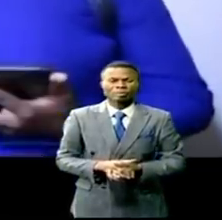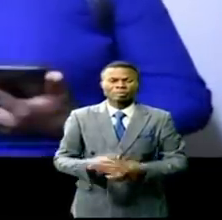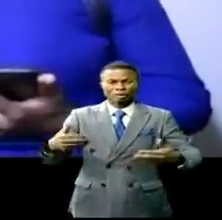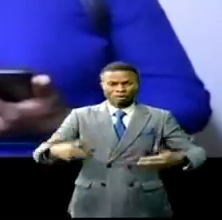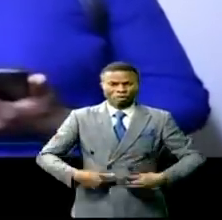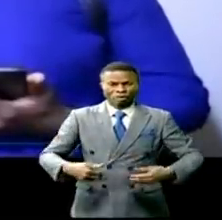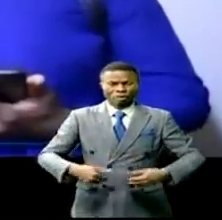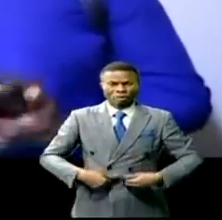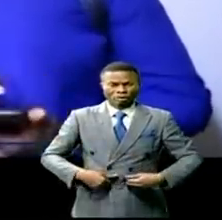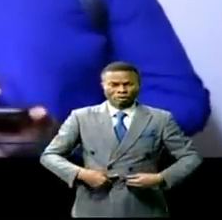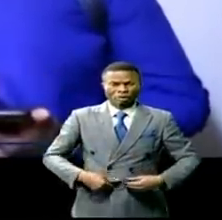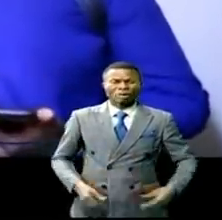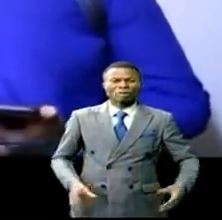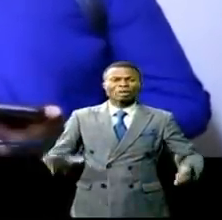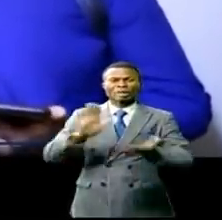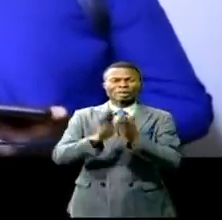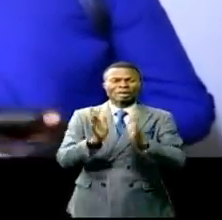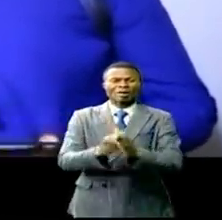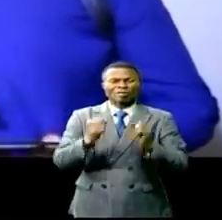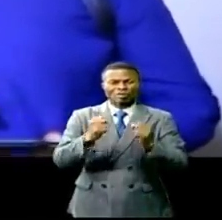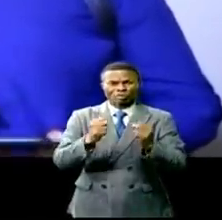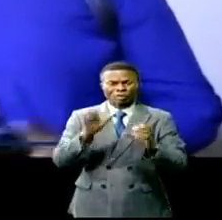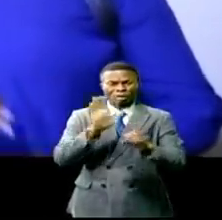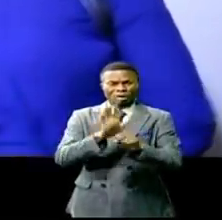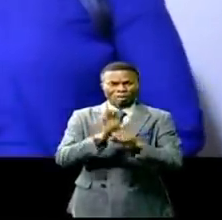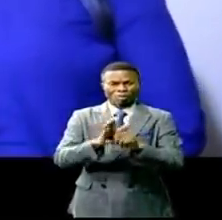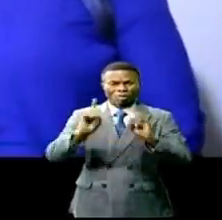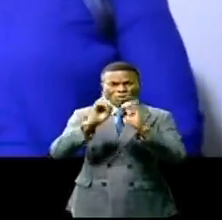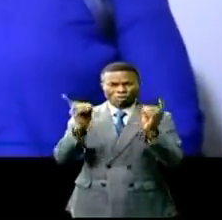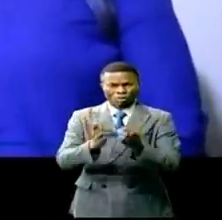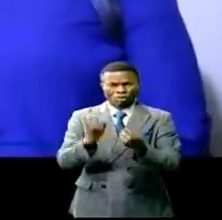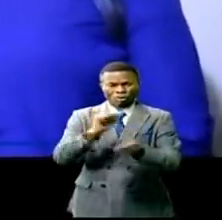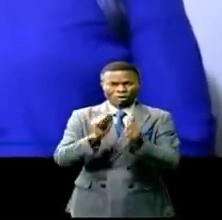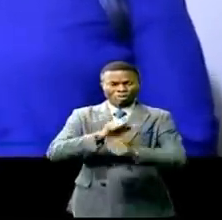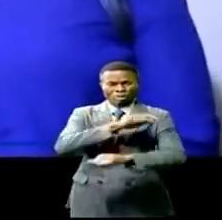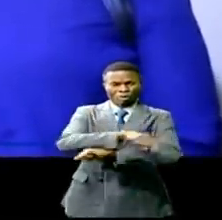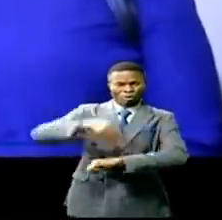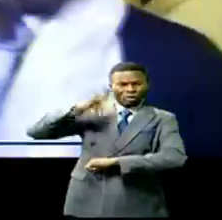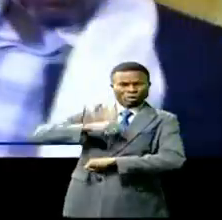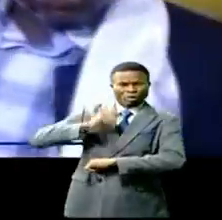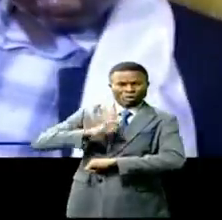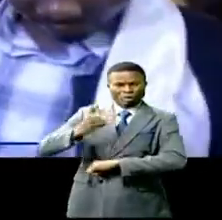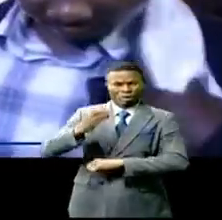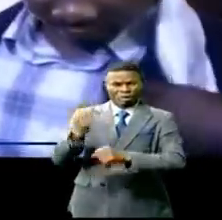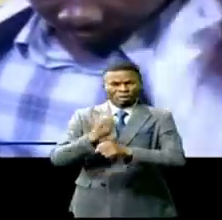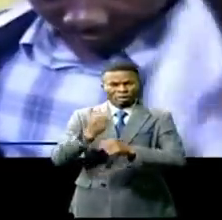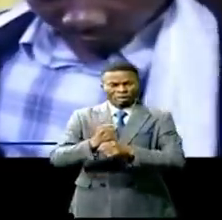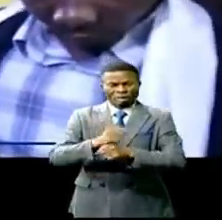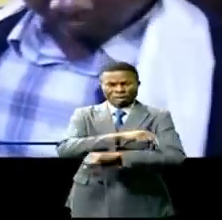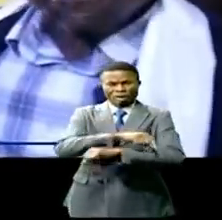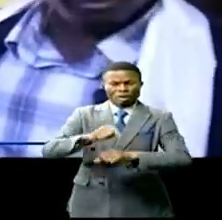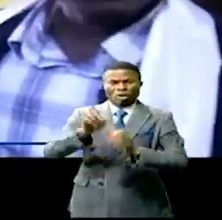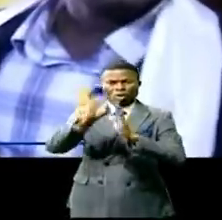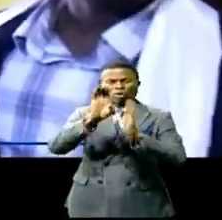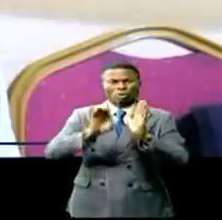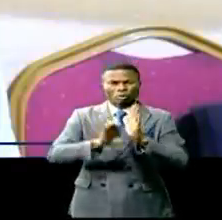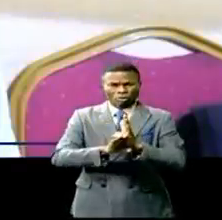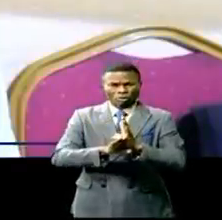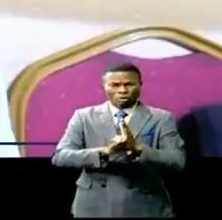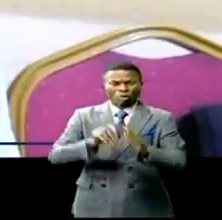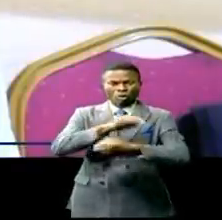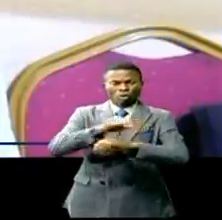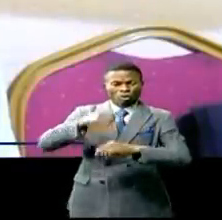c'est familiariser davantage avec les différentes juridictions de l'appareil judiciaire congolais les fonctionnement de la cour constitutionnelle la cour de cassation